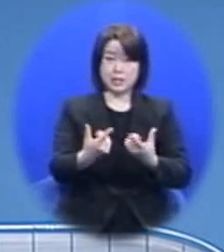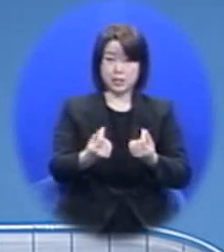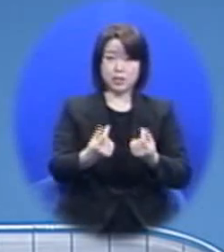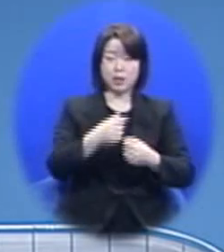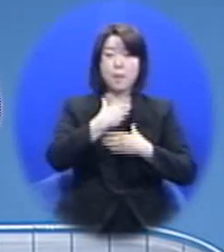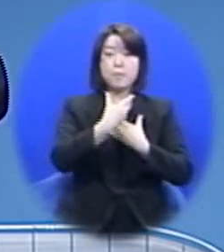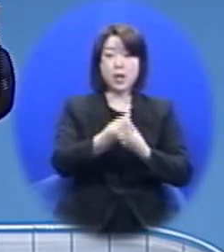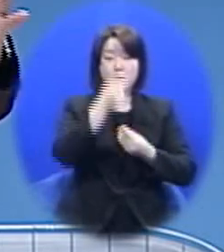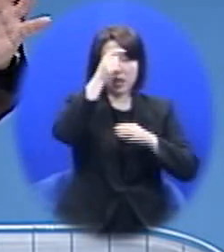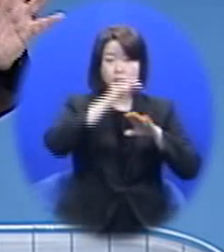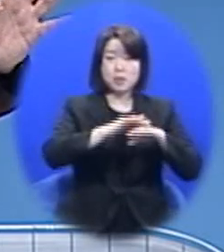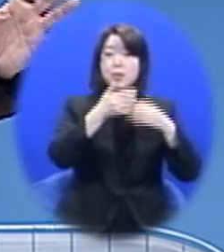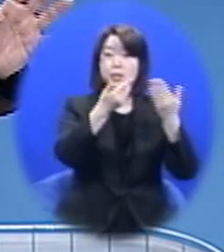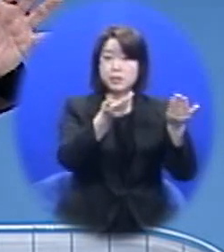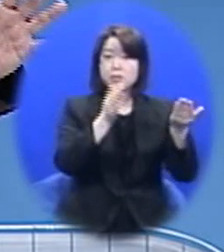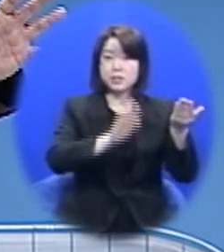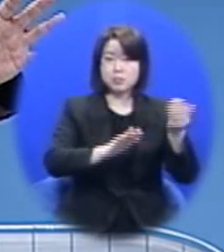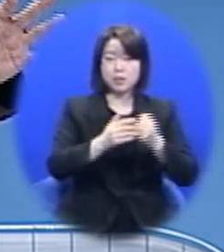예배드리지만 그